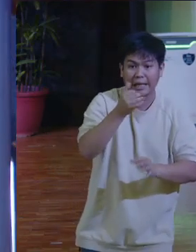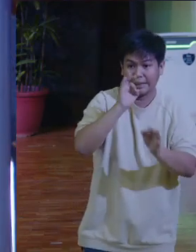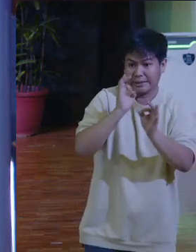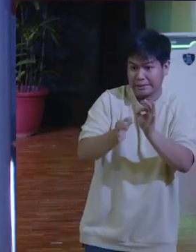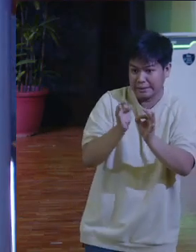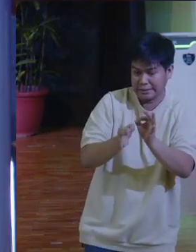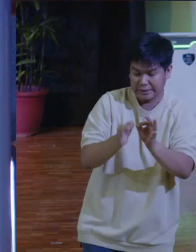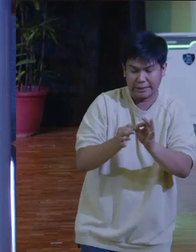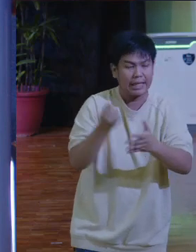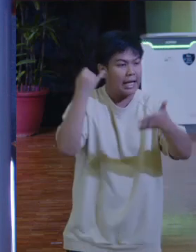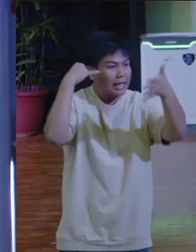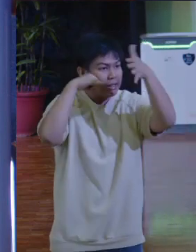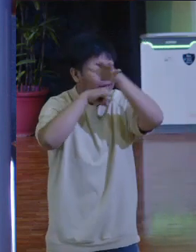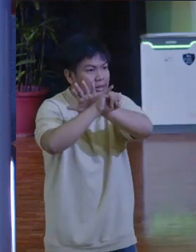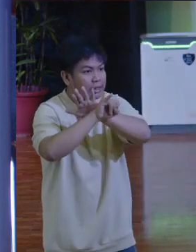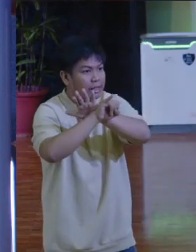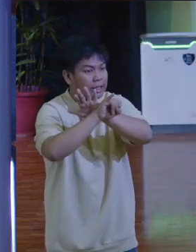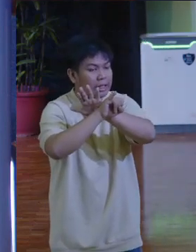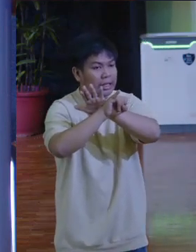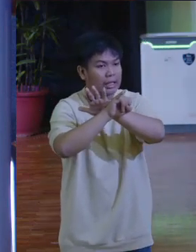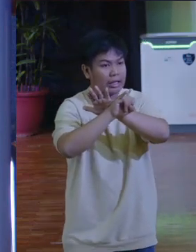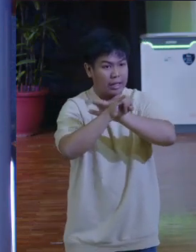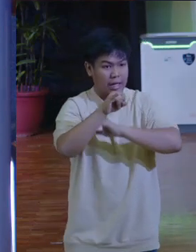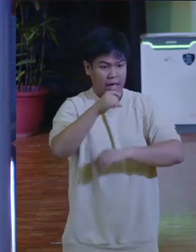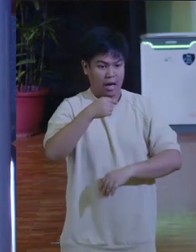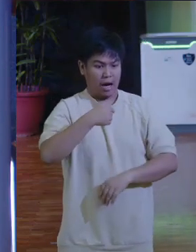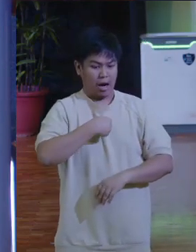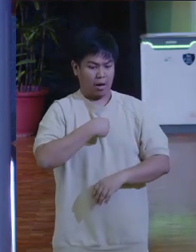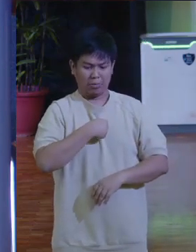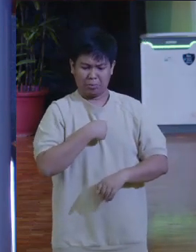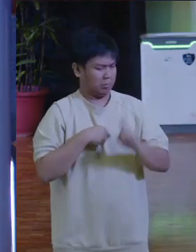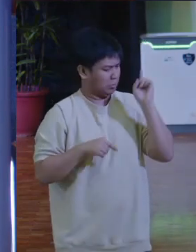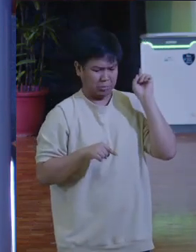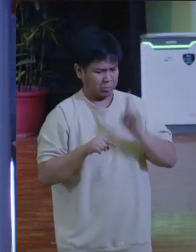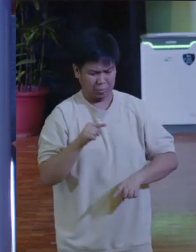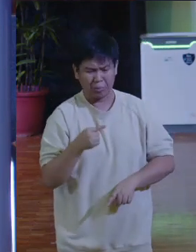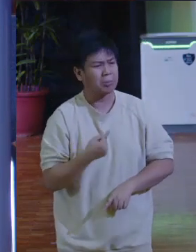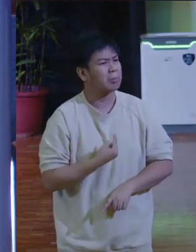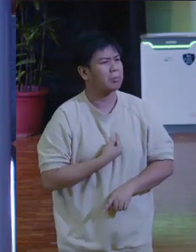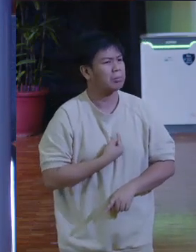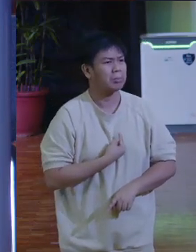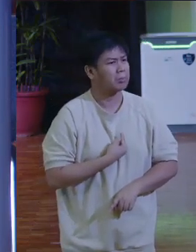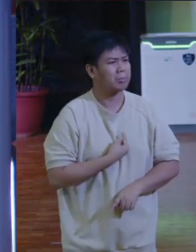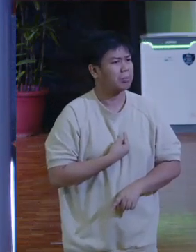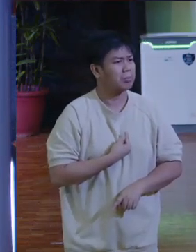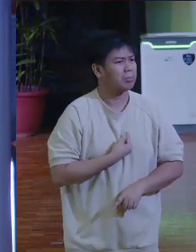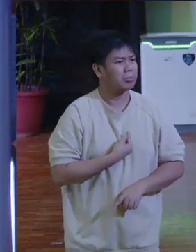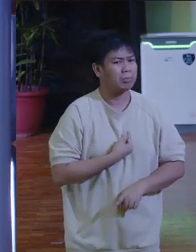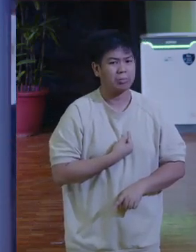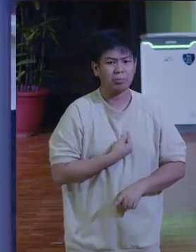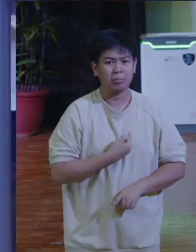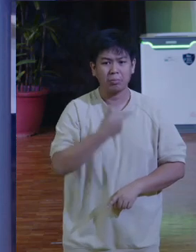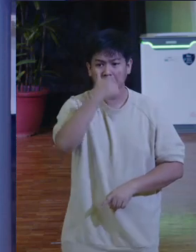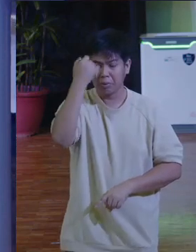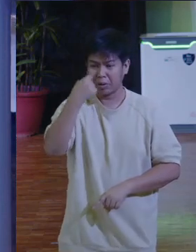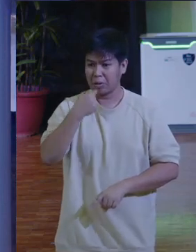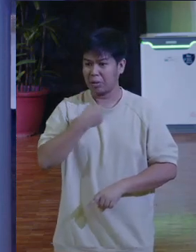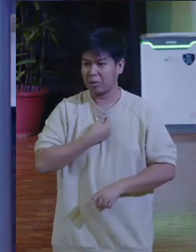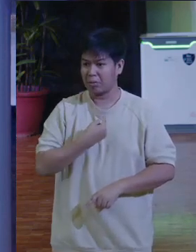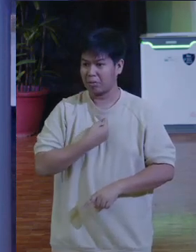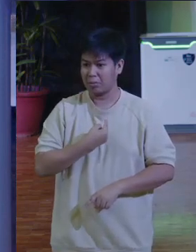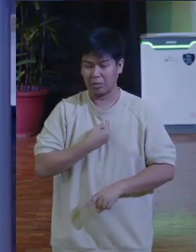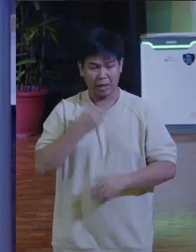sa aklat ni Isaiah na hindi pwedeng si Isaiah ito sapagkat siya ay